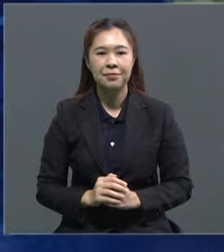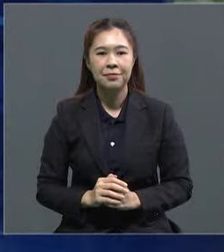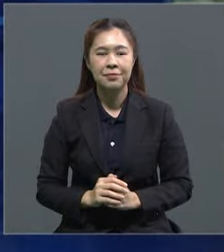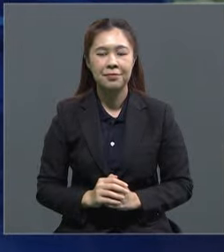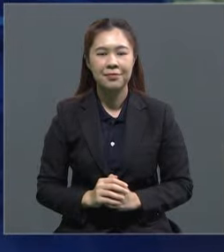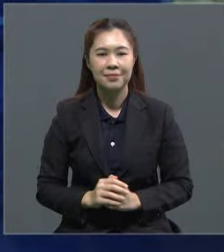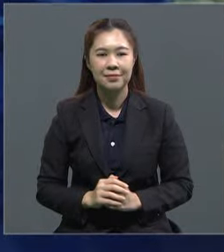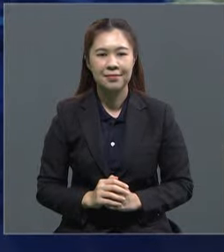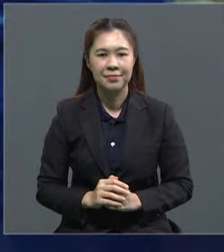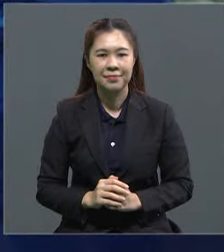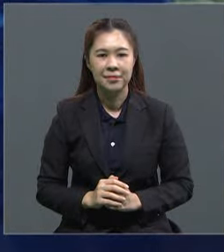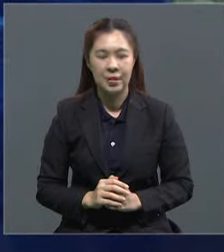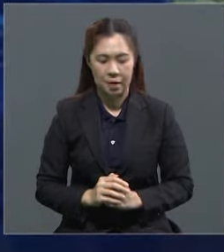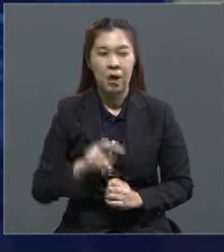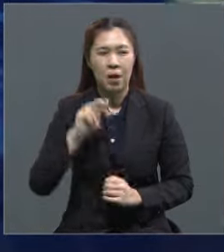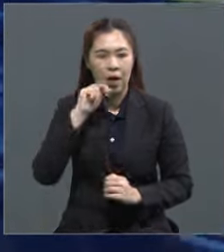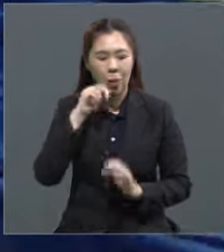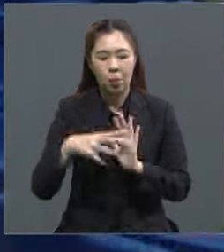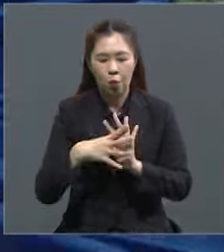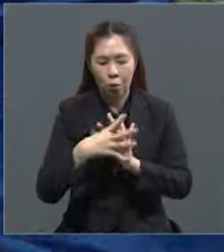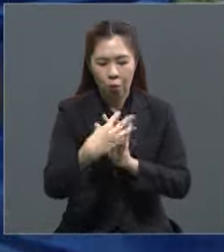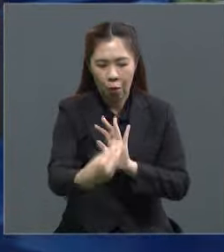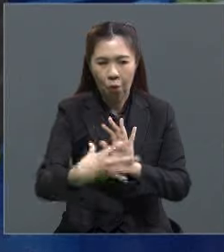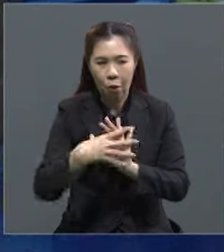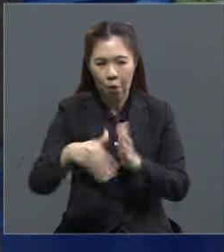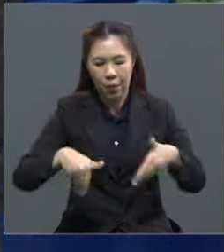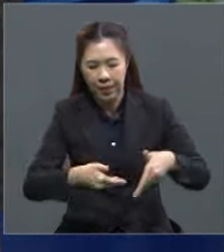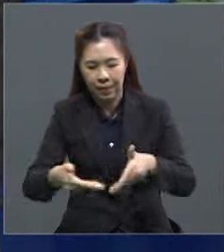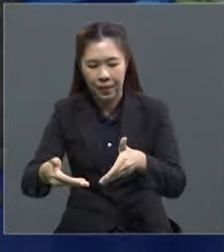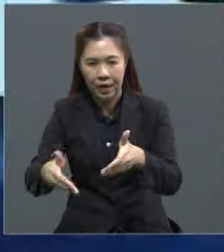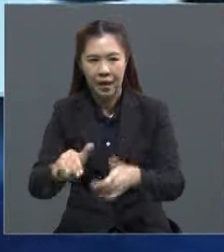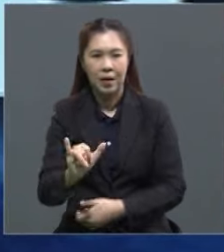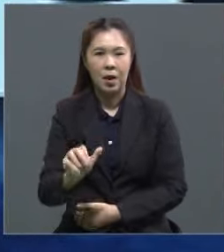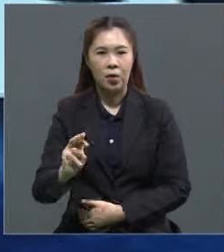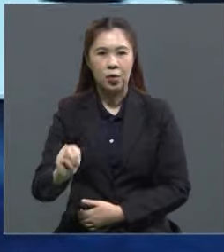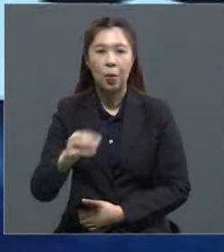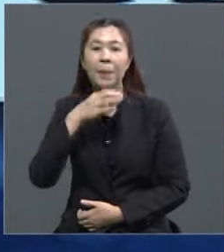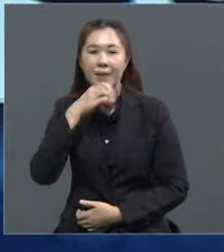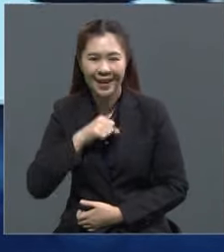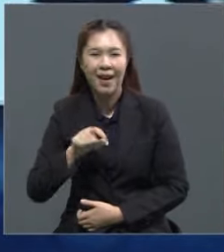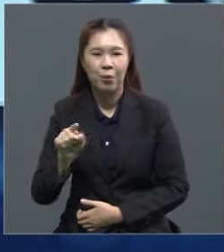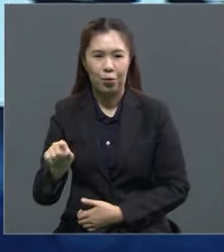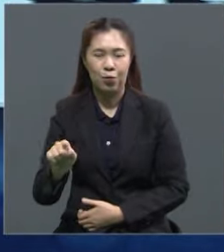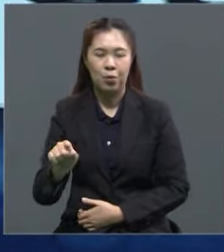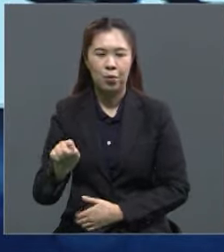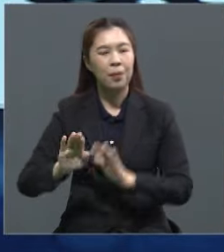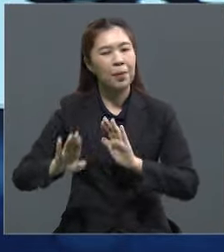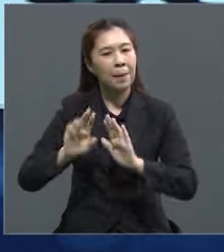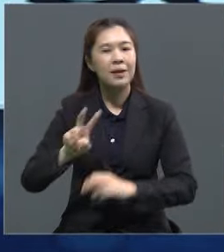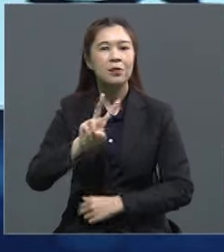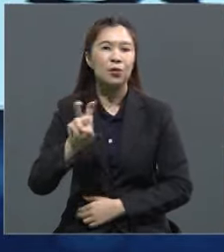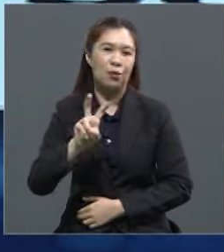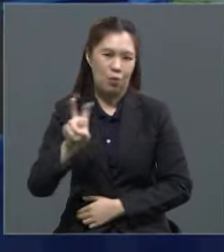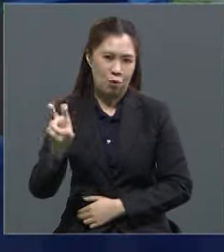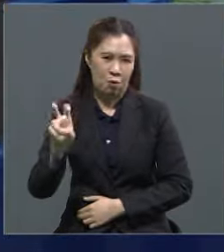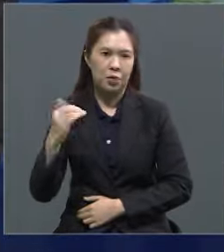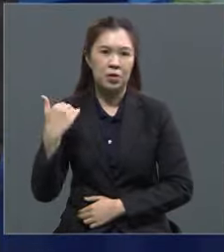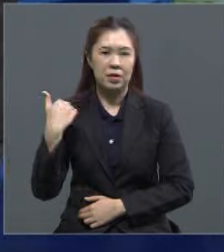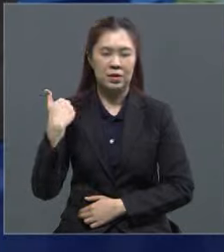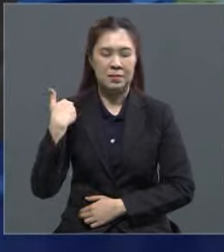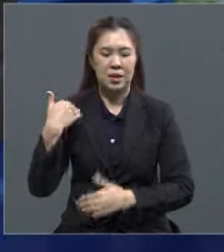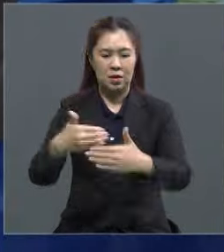ทางอ่าแม่น้ำยมสายเก่าอยู่อีกประมาณ 200ลูกบาเมตต่อวินาทีในขณะเดียวกันมันก็ยมีในเรื่องของทุ่งบังล